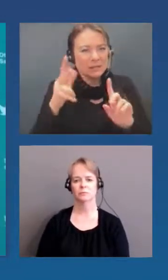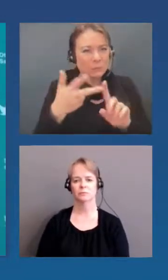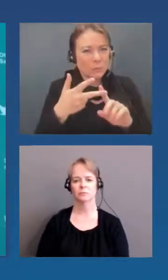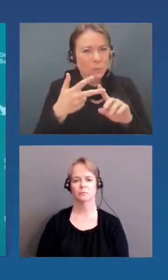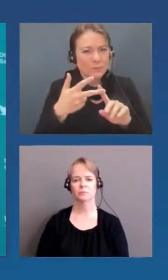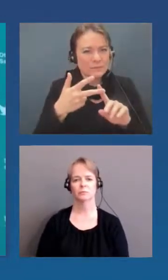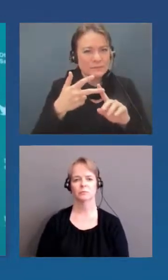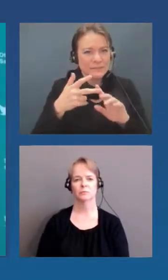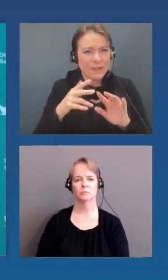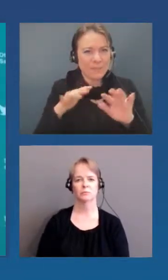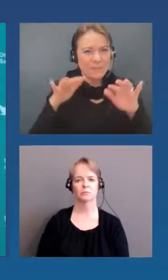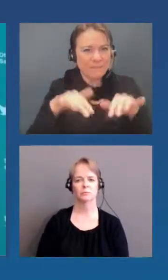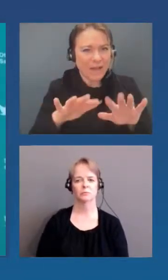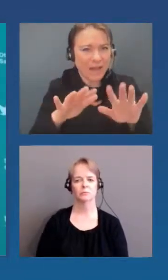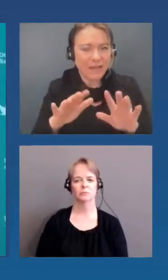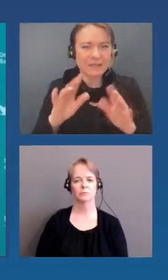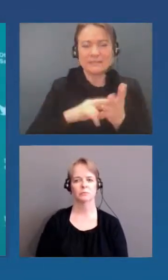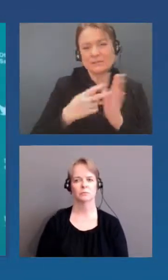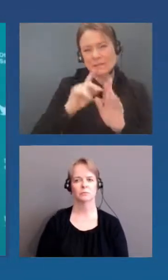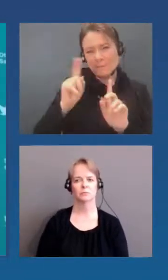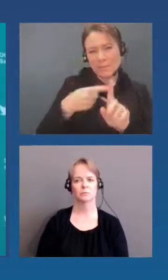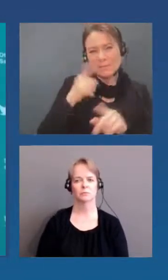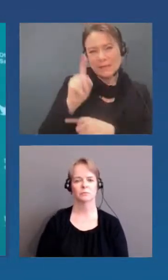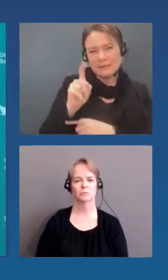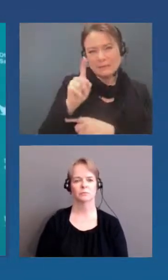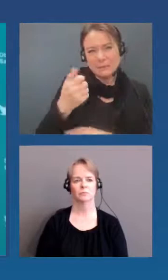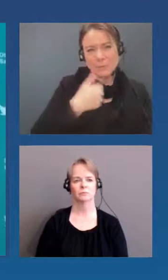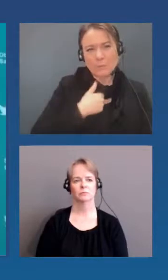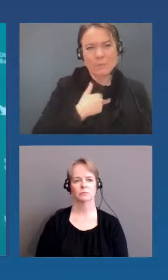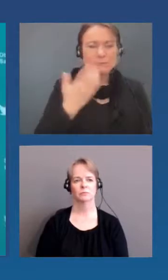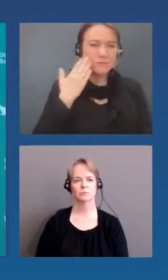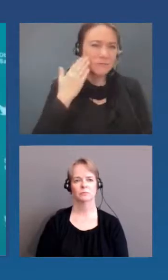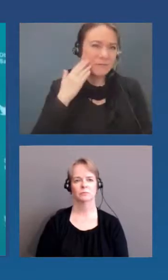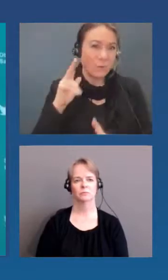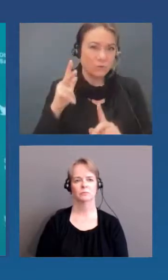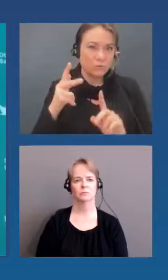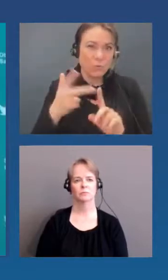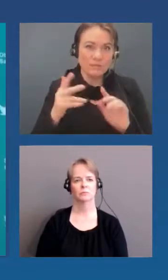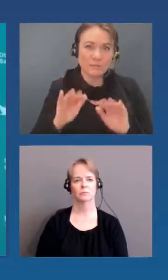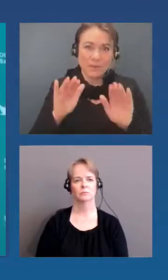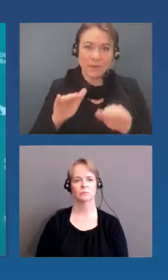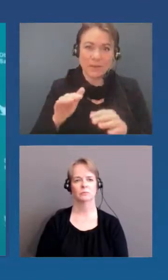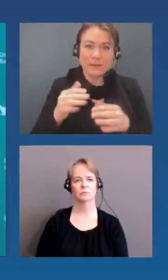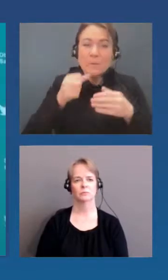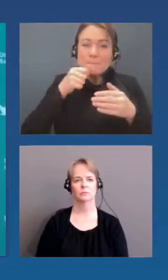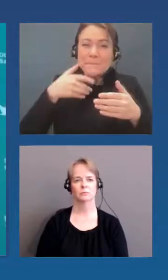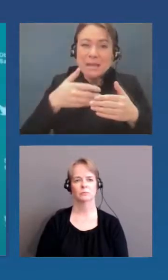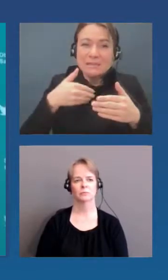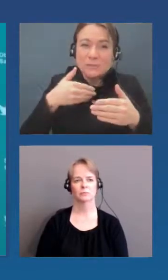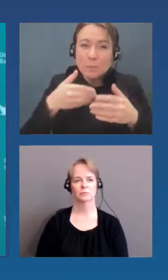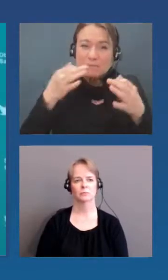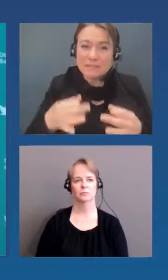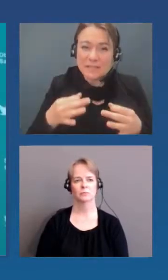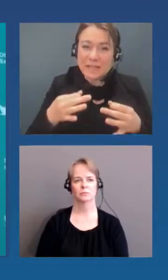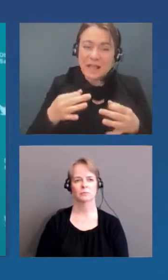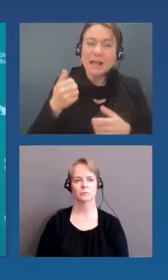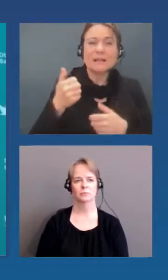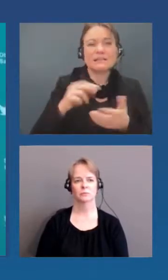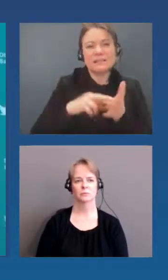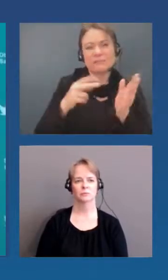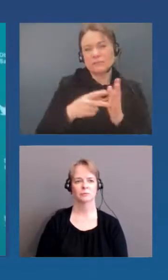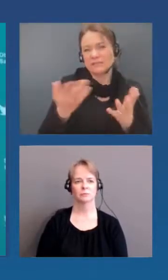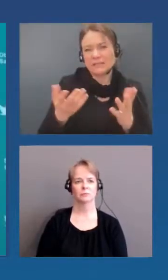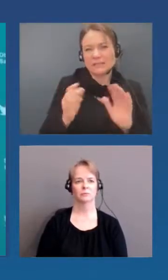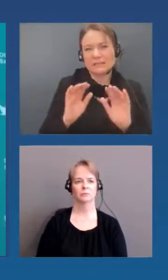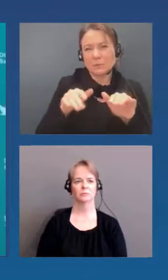venait. Ma première question, c'est est-ce qu'une 3e vague est imminente à Ottawa et qu'est-ce que ça